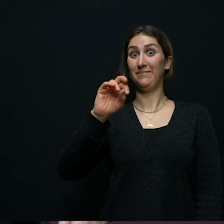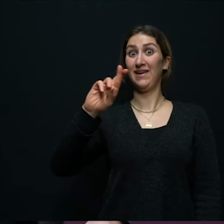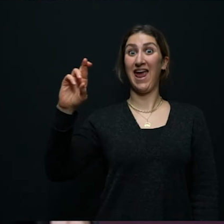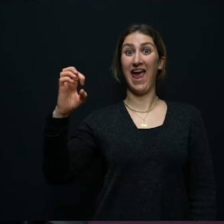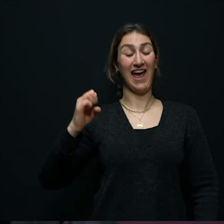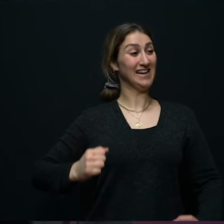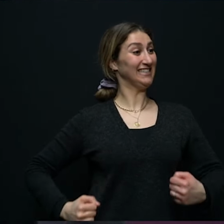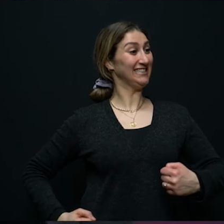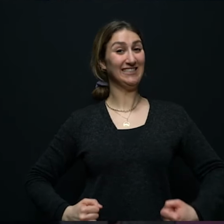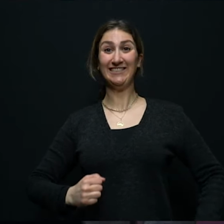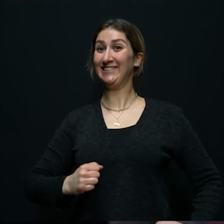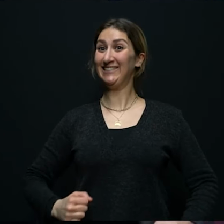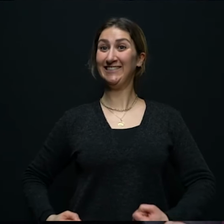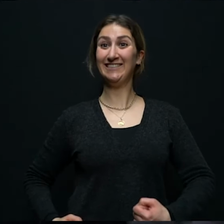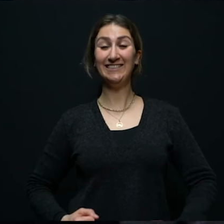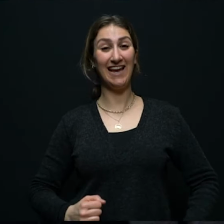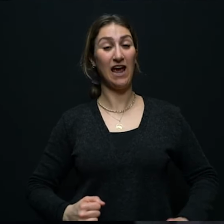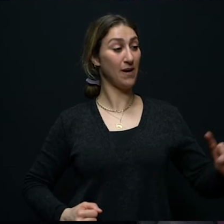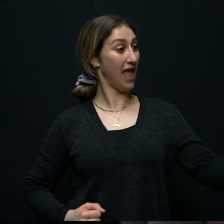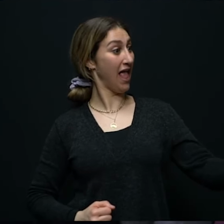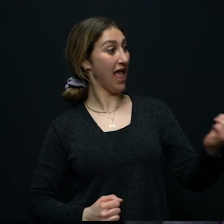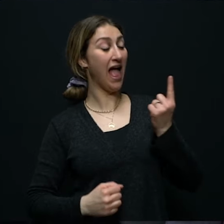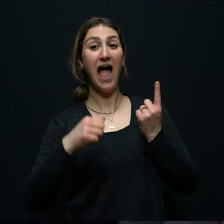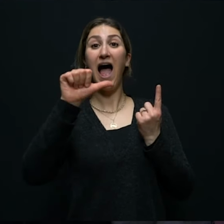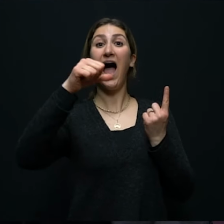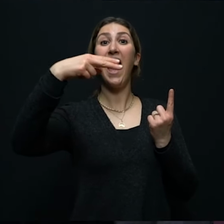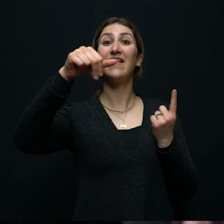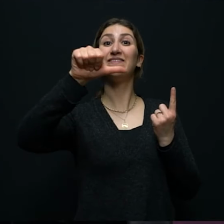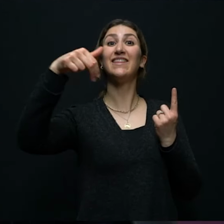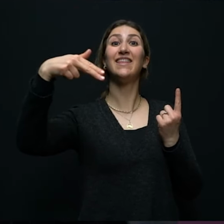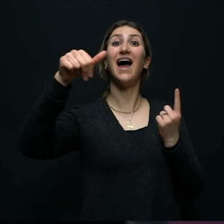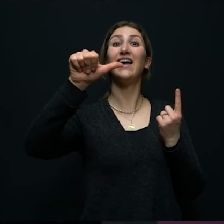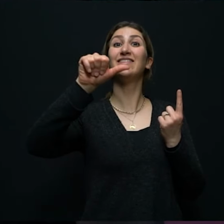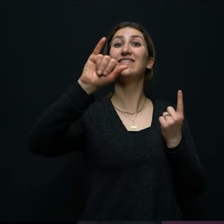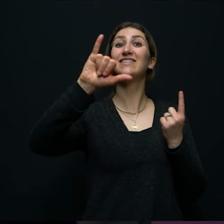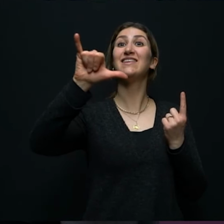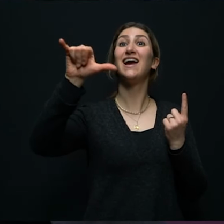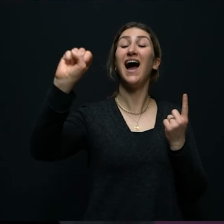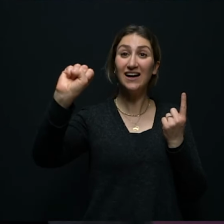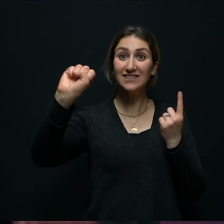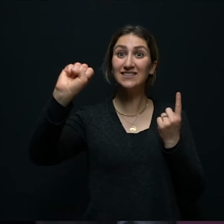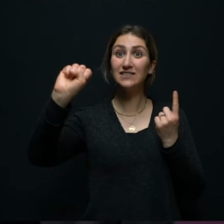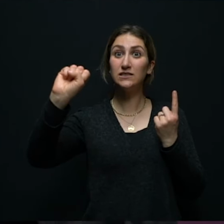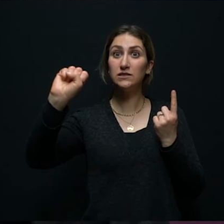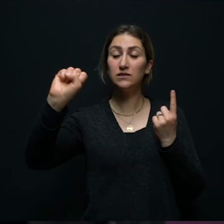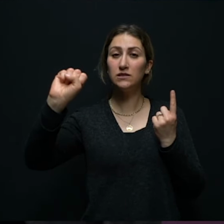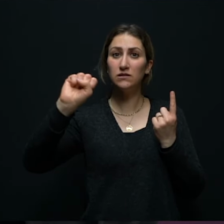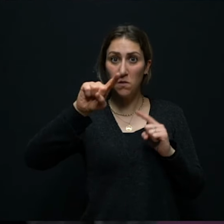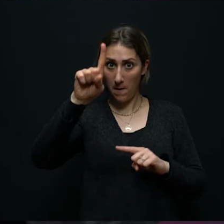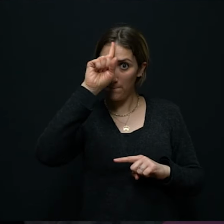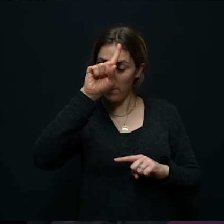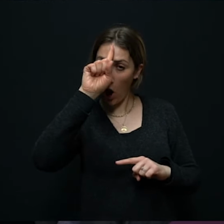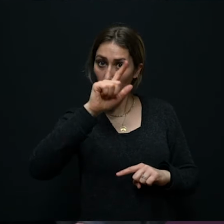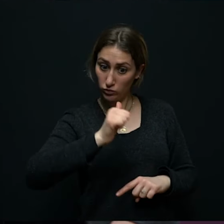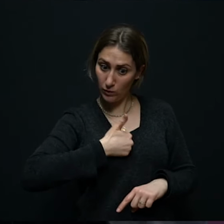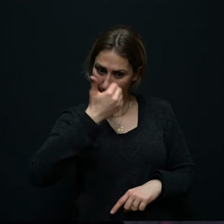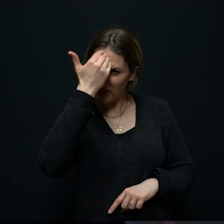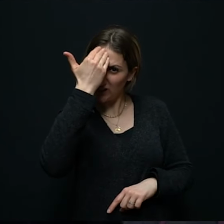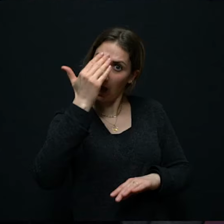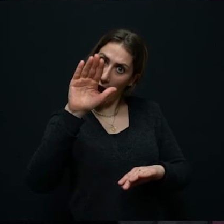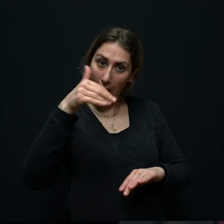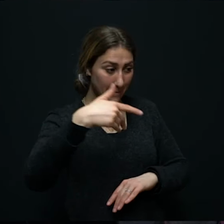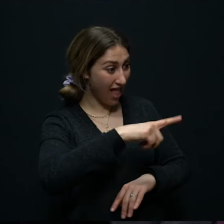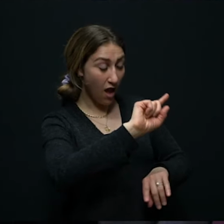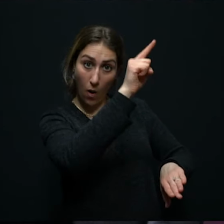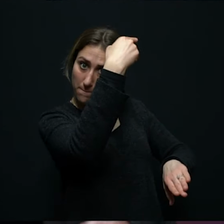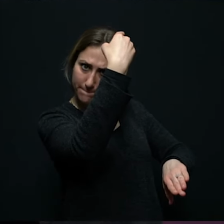gars qui rend et l'ananas est vrai que oui est-ce qu'on croyait que pierre s'attendait à ce qu'un ami aston mort raid sur le sol